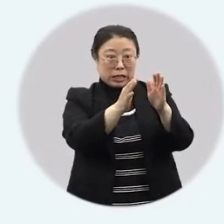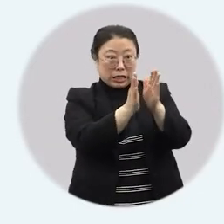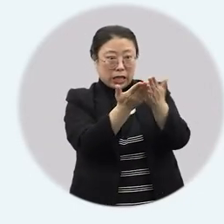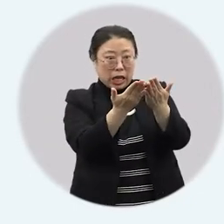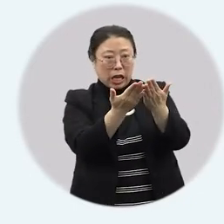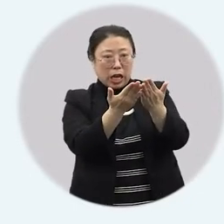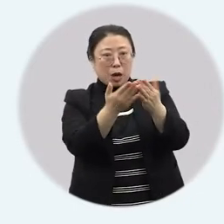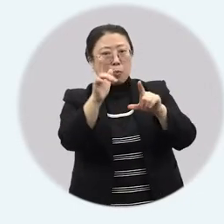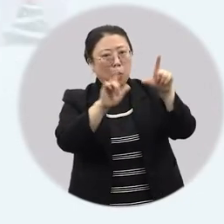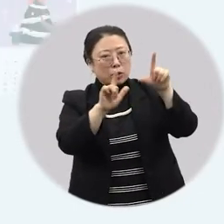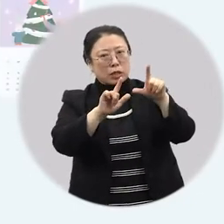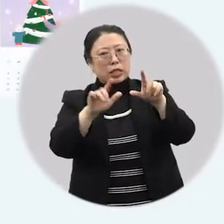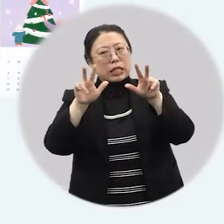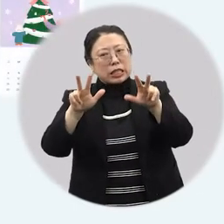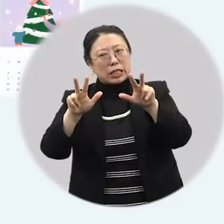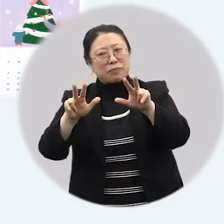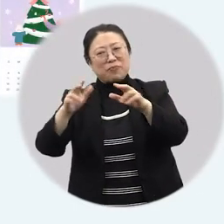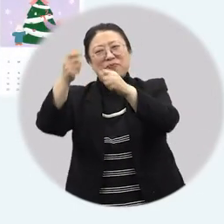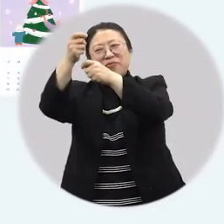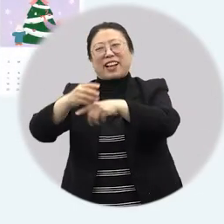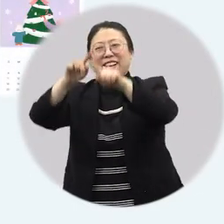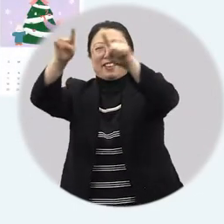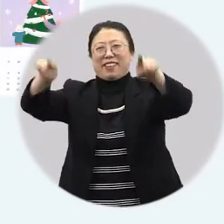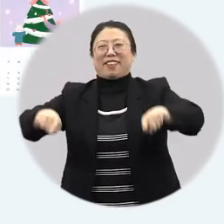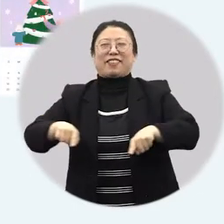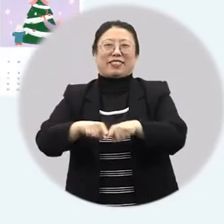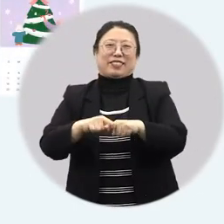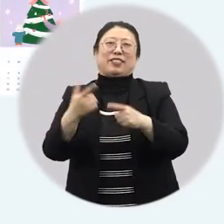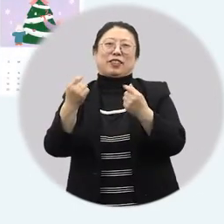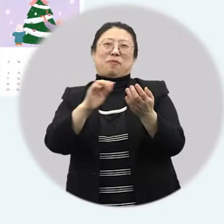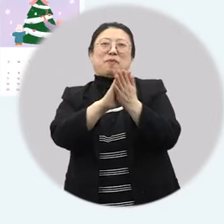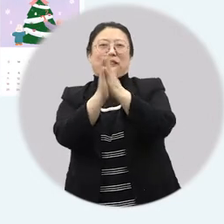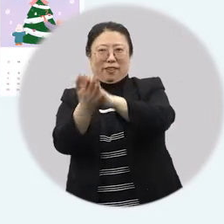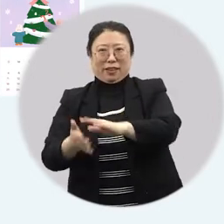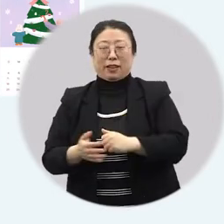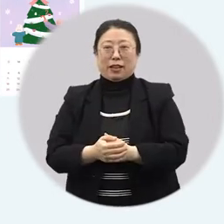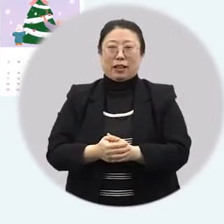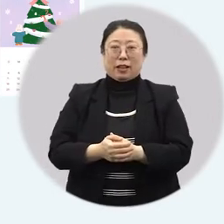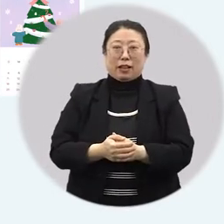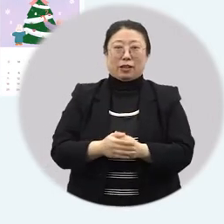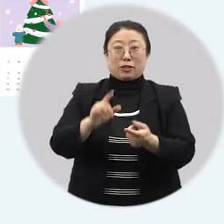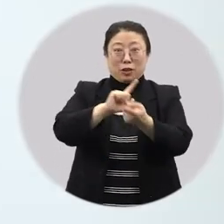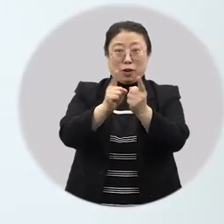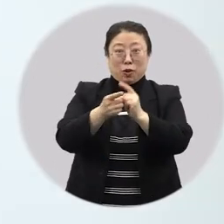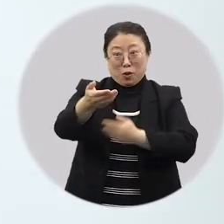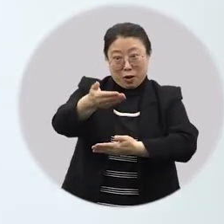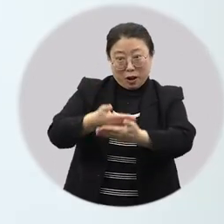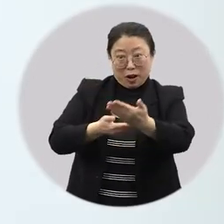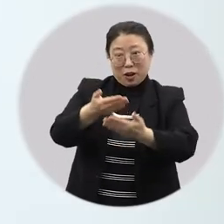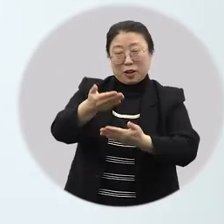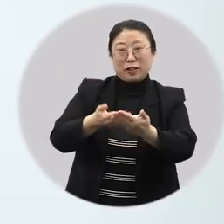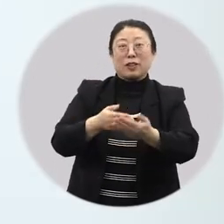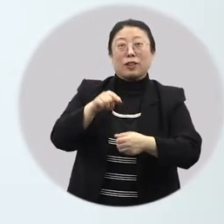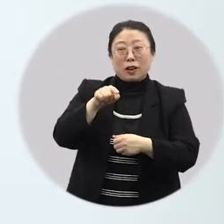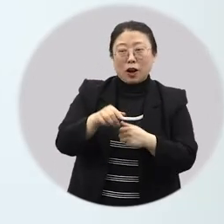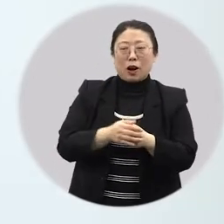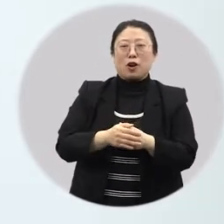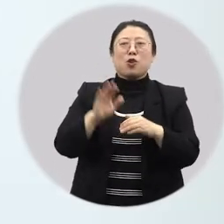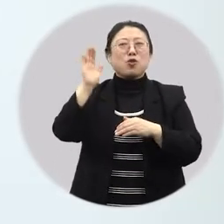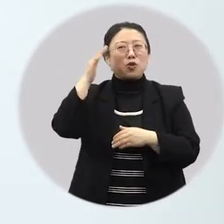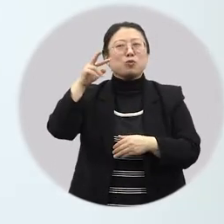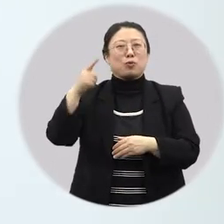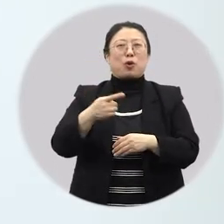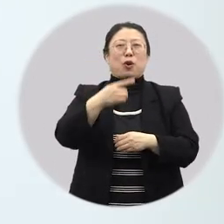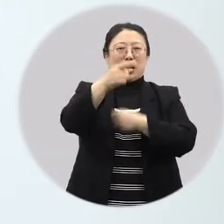시간이 지남에 따라 책력의 형태는 점차 오늘날의 달력과 같이 변해왔어요 그리고 달력을